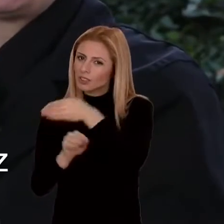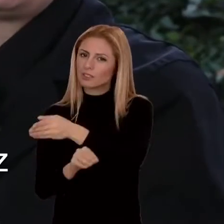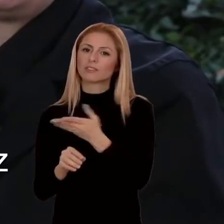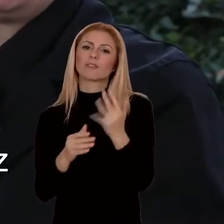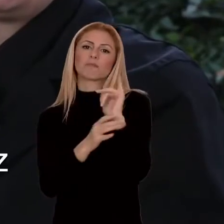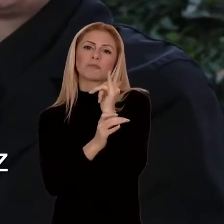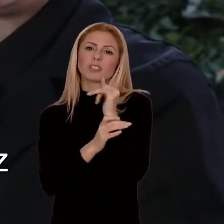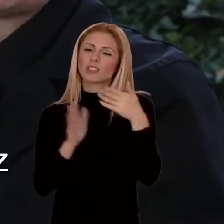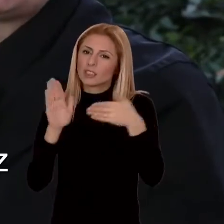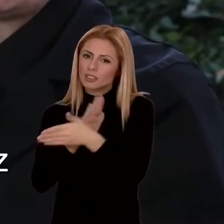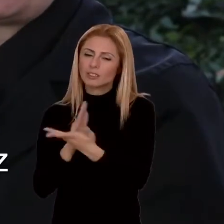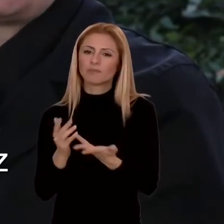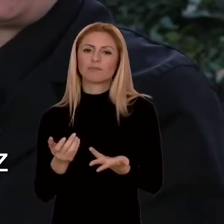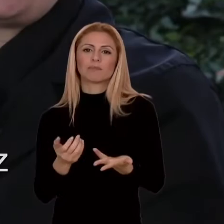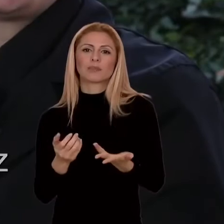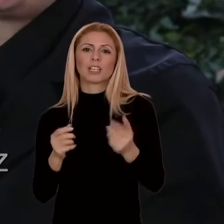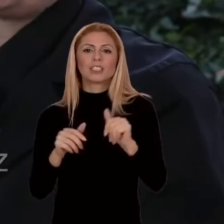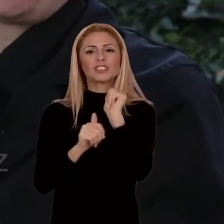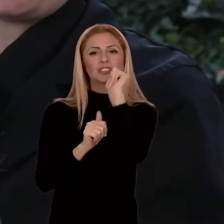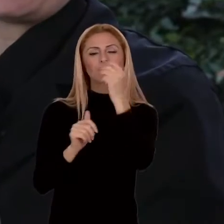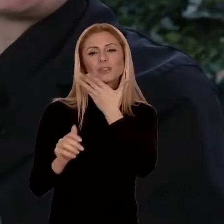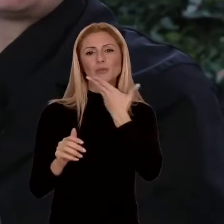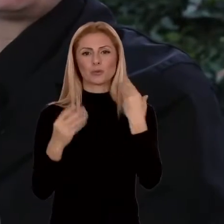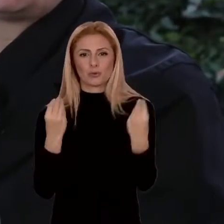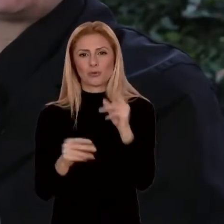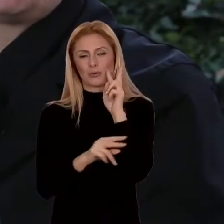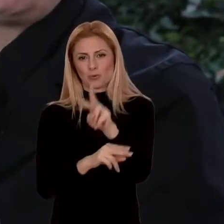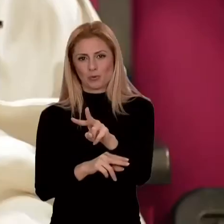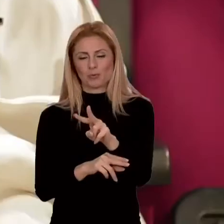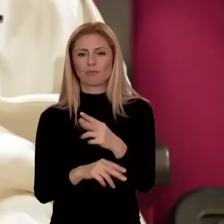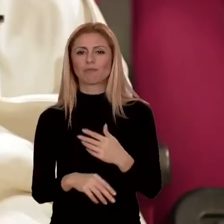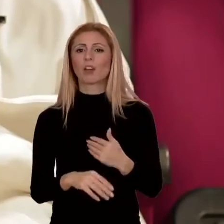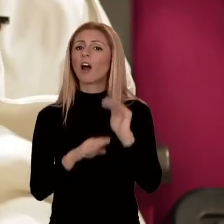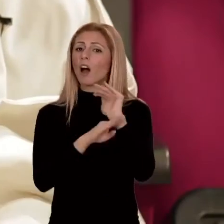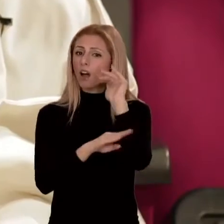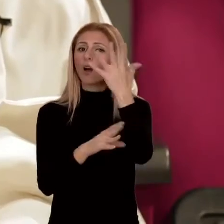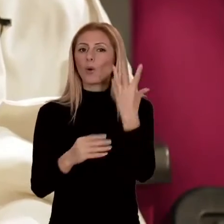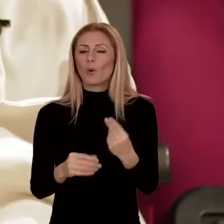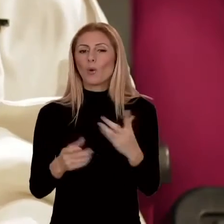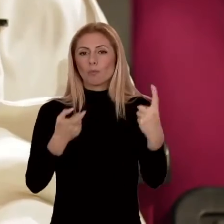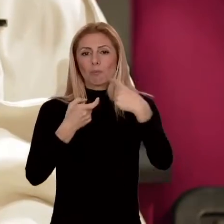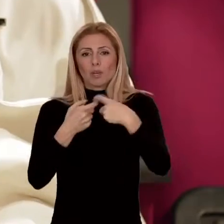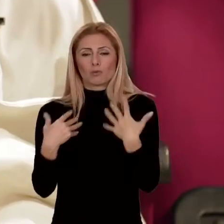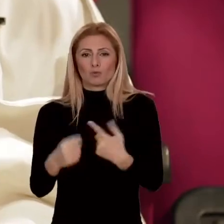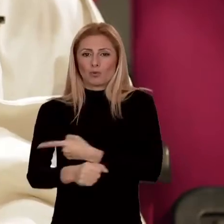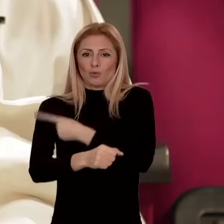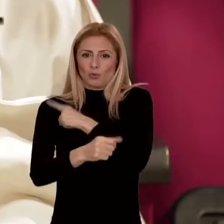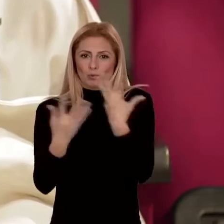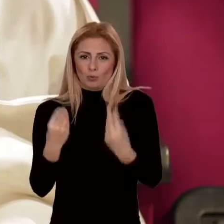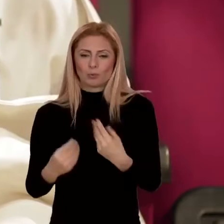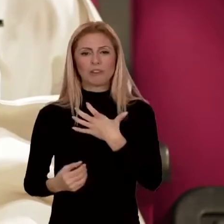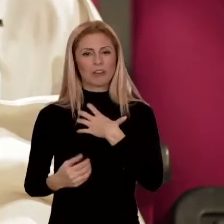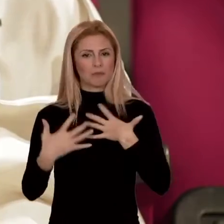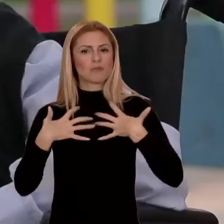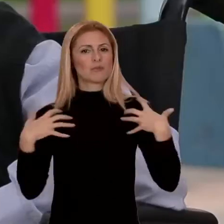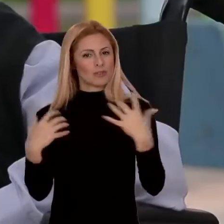becerilerine geldi. Tabii ki daha her geçen gün daha iyiye gittiğini görüyorum. Hayata olan bağım daha çok güçlendi. Artık kendime daha